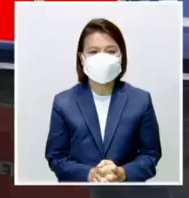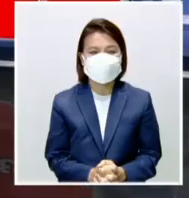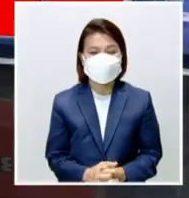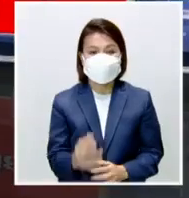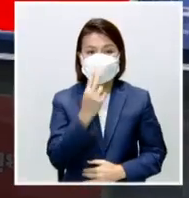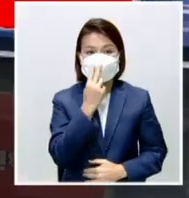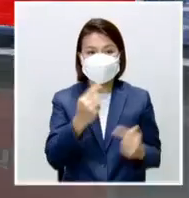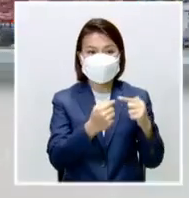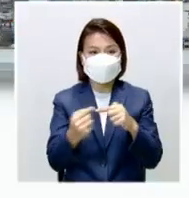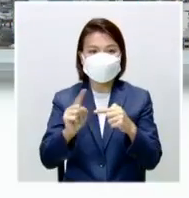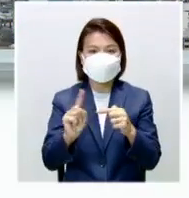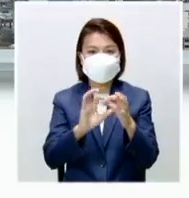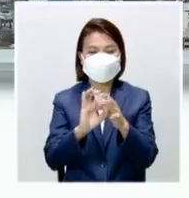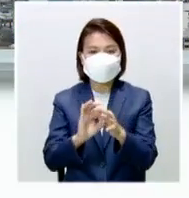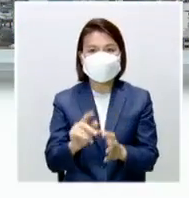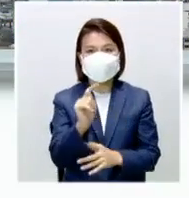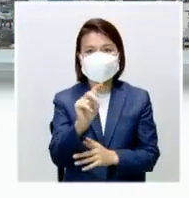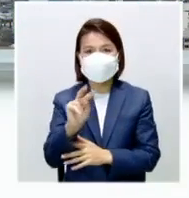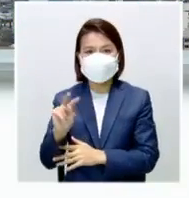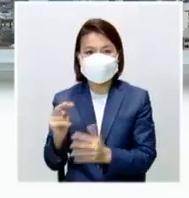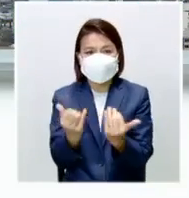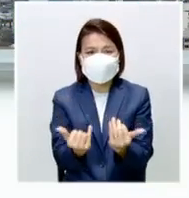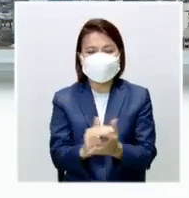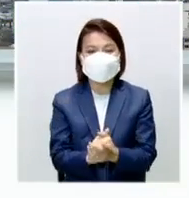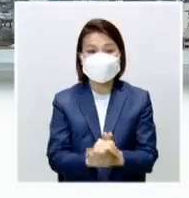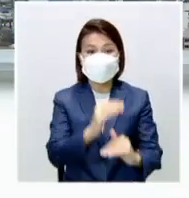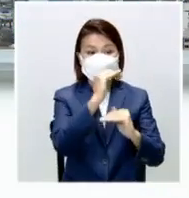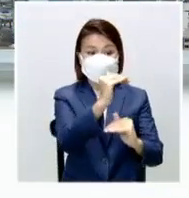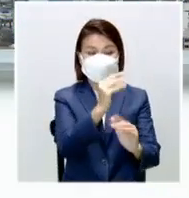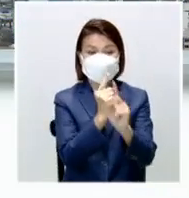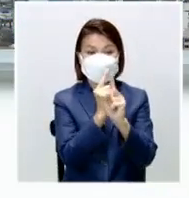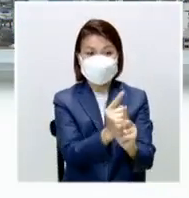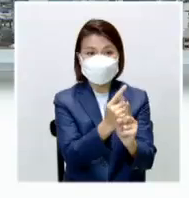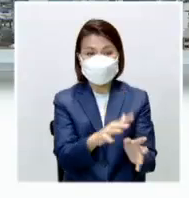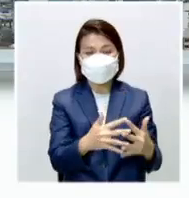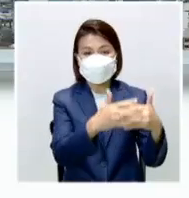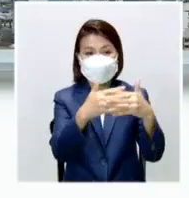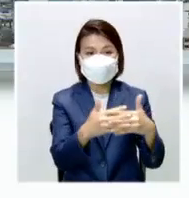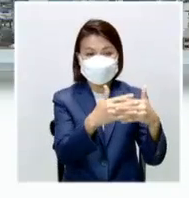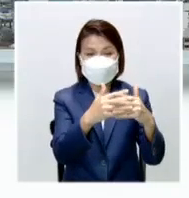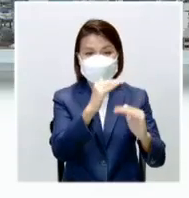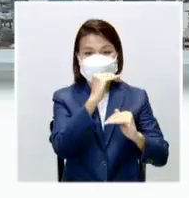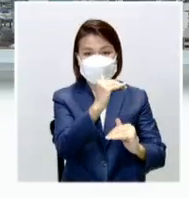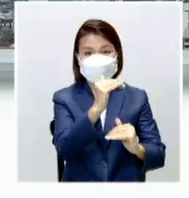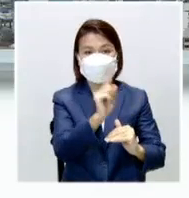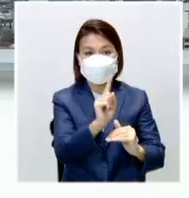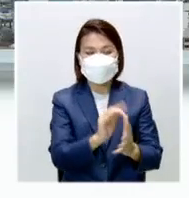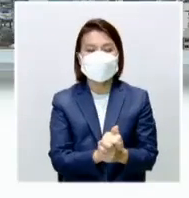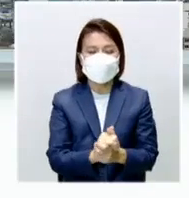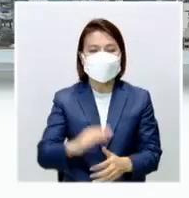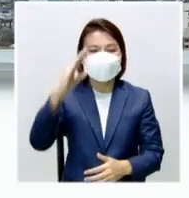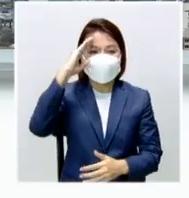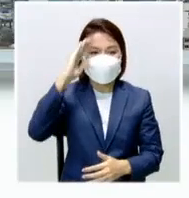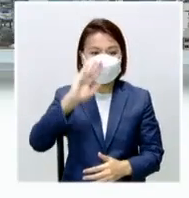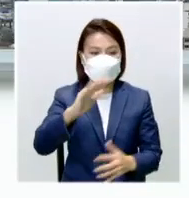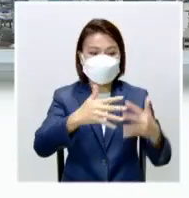กลับมาอยู่ด้วยกันต่อใน TNN News ข่าวเที่ยงค่ะตามกำหนดเดิมแล้วสหรัฐอเมริกามีกำหนดว่าจะถอนทหารอเมริกันออก